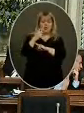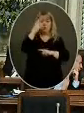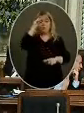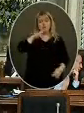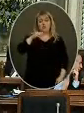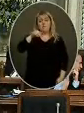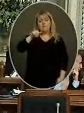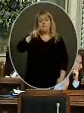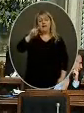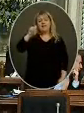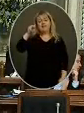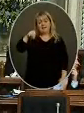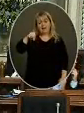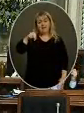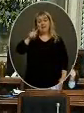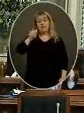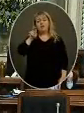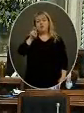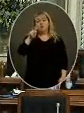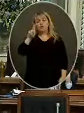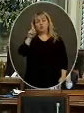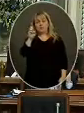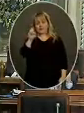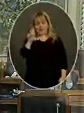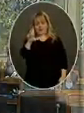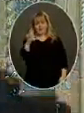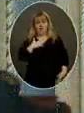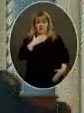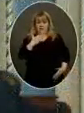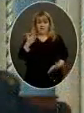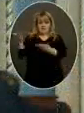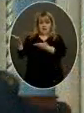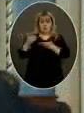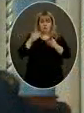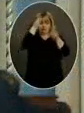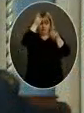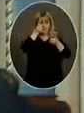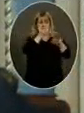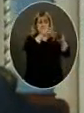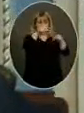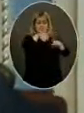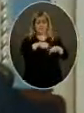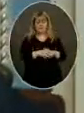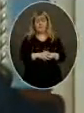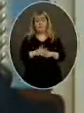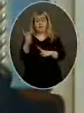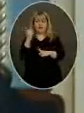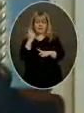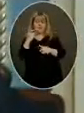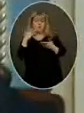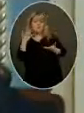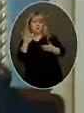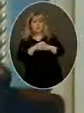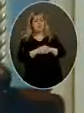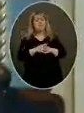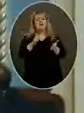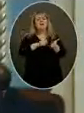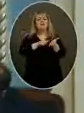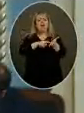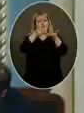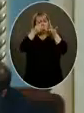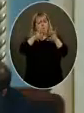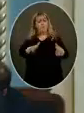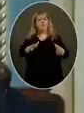Trudel, et c'est avec plaisir que je la transmets ici. La question est la suivante. Quand est-ce que nous allons appliquer la politique des